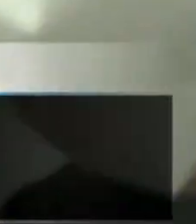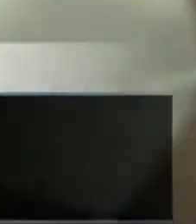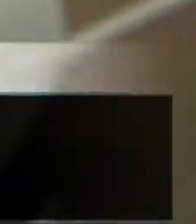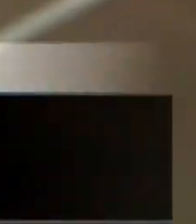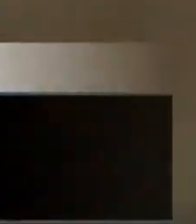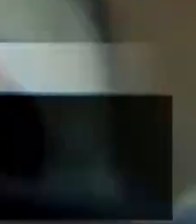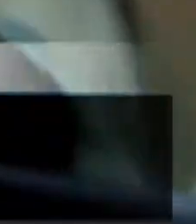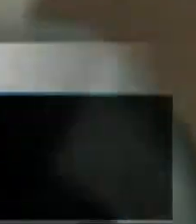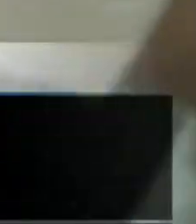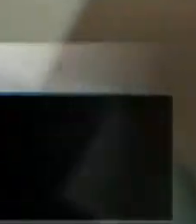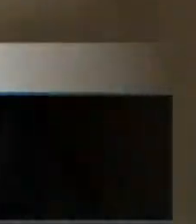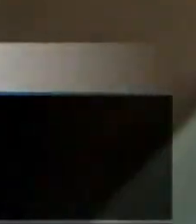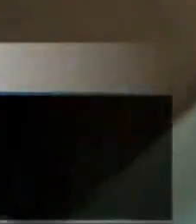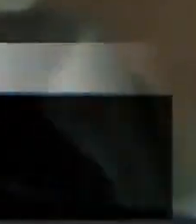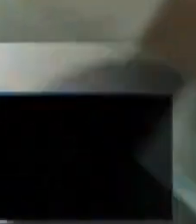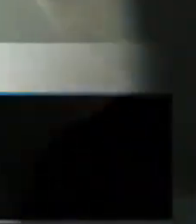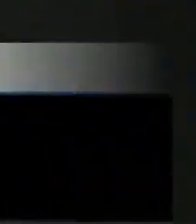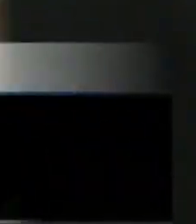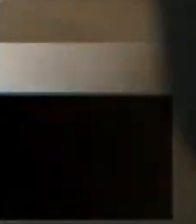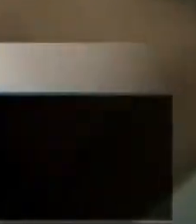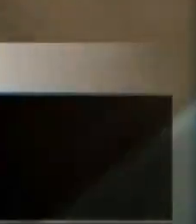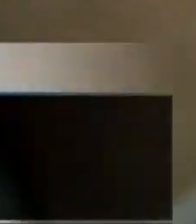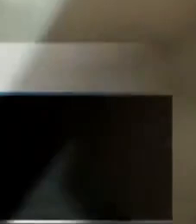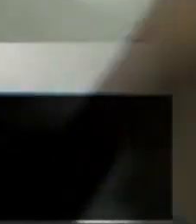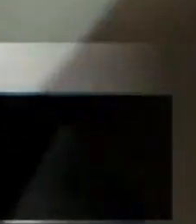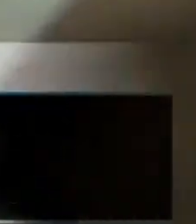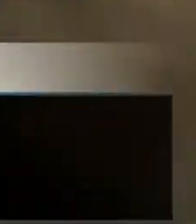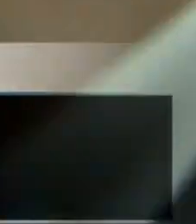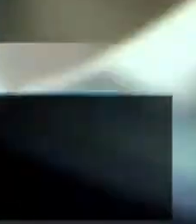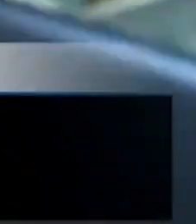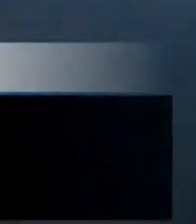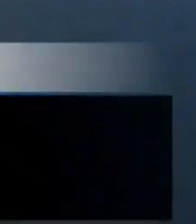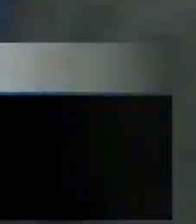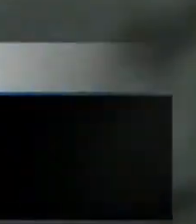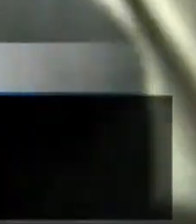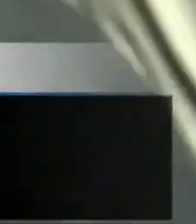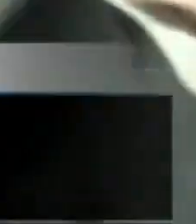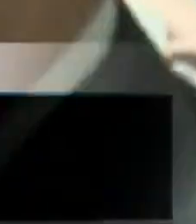지도부에 협의된 내용 분명히 중요하지만 무엇이 맞는